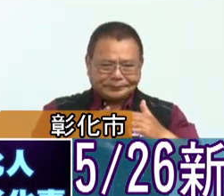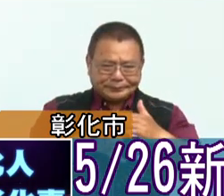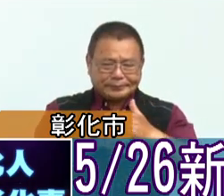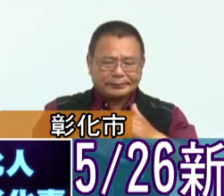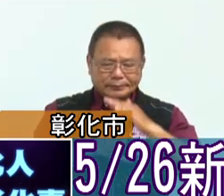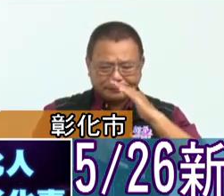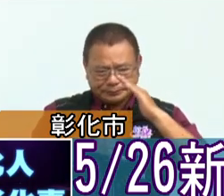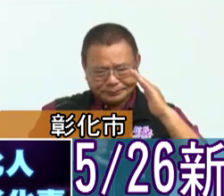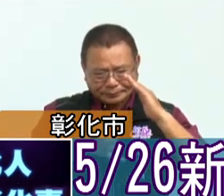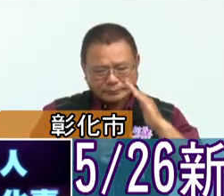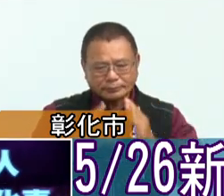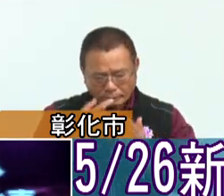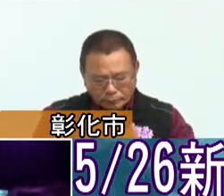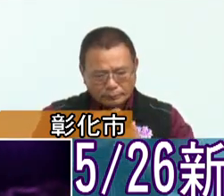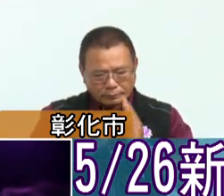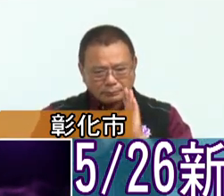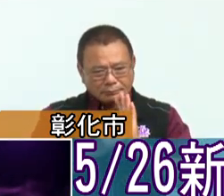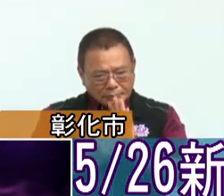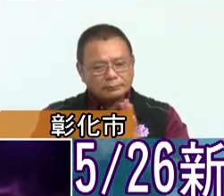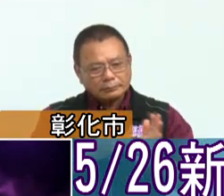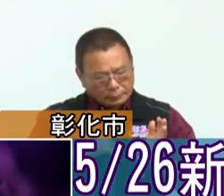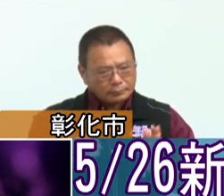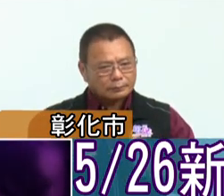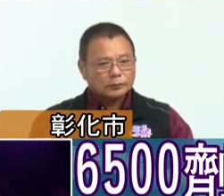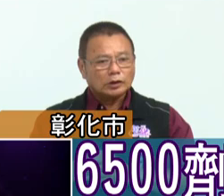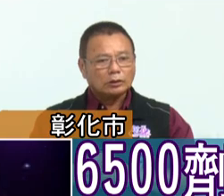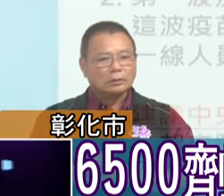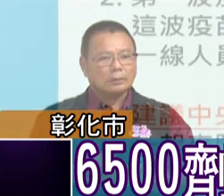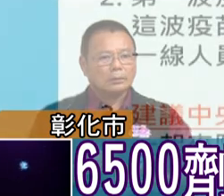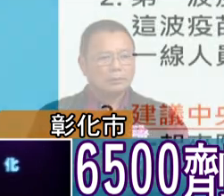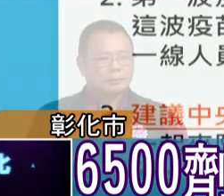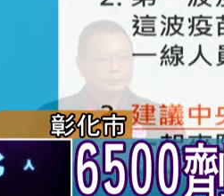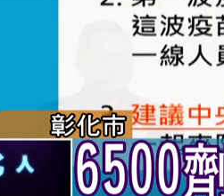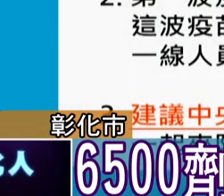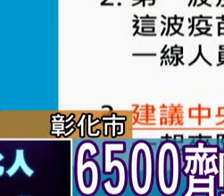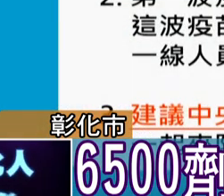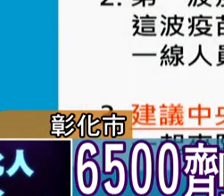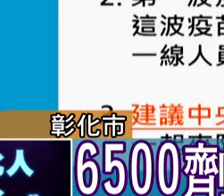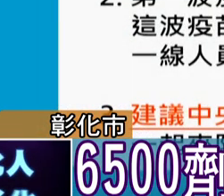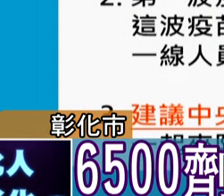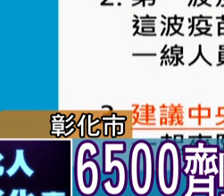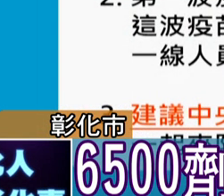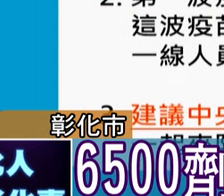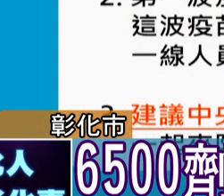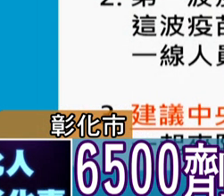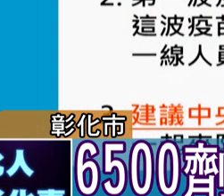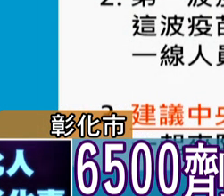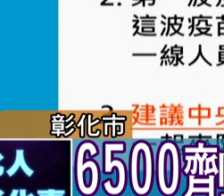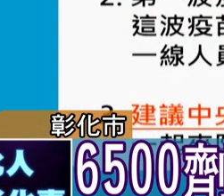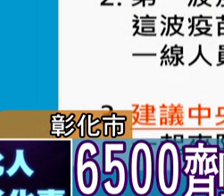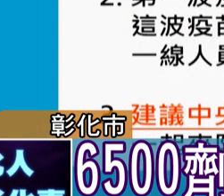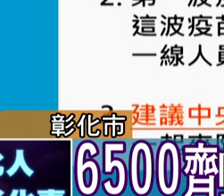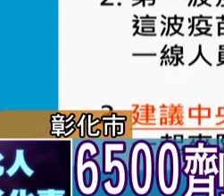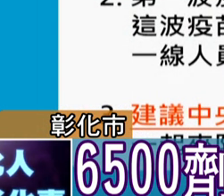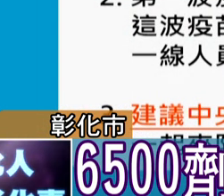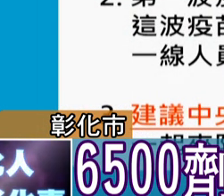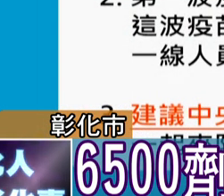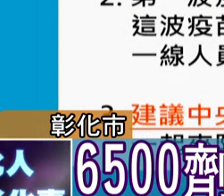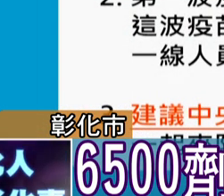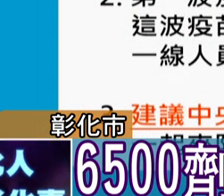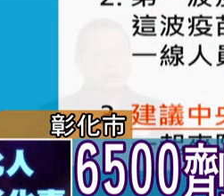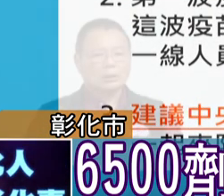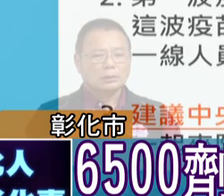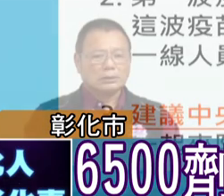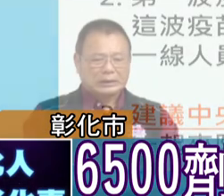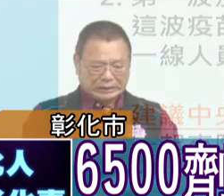但还是请乡亲持续保持防疫安全措施。针对第二波6500剂疫苗施打方向，叶局长也提出说